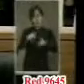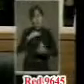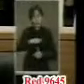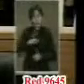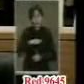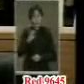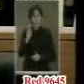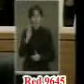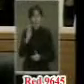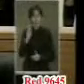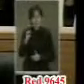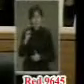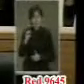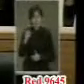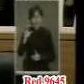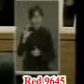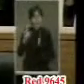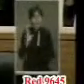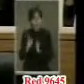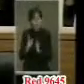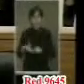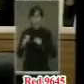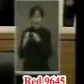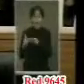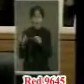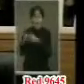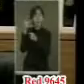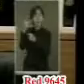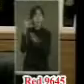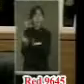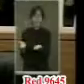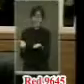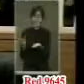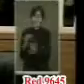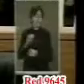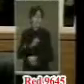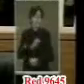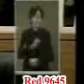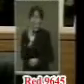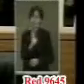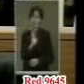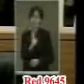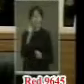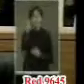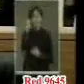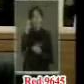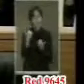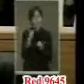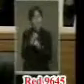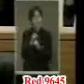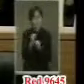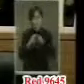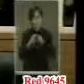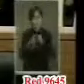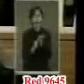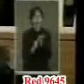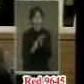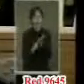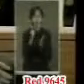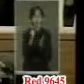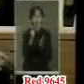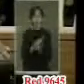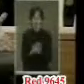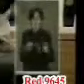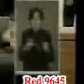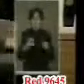63ล้านคนไปยกบ้านเมืองนี้ให้กับพันธมิตรไปแล้วหรืออย่างไรเพราะฉะนั้นทุกสิ่งยุติได้วันนี้ไม่มีใคร